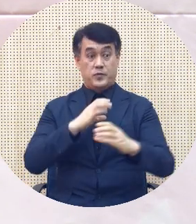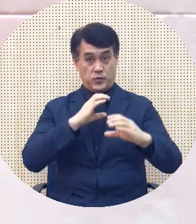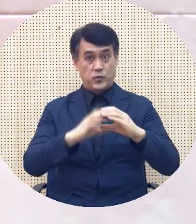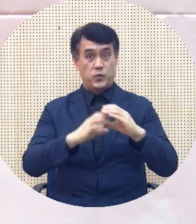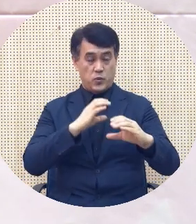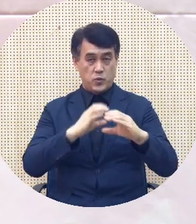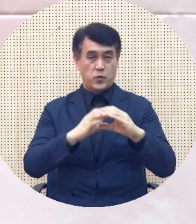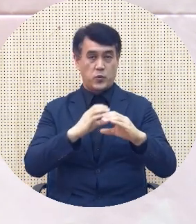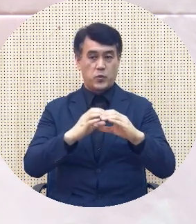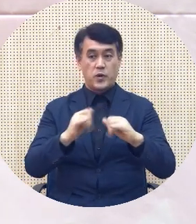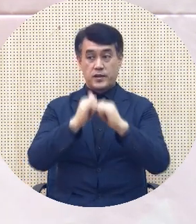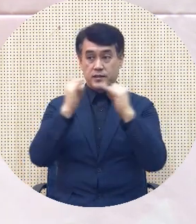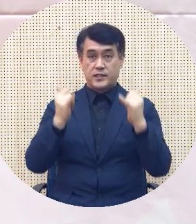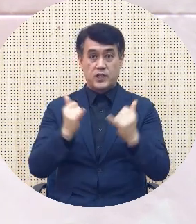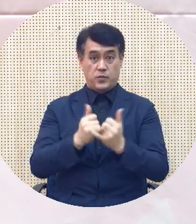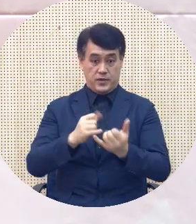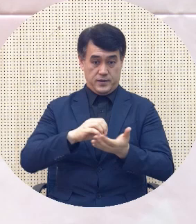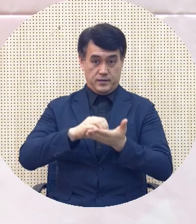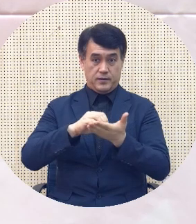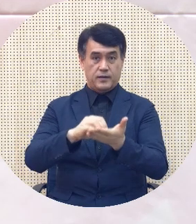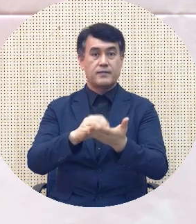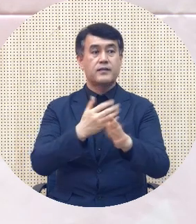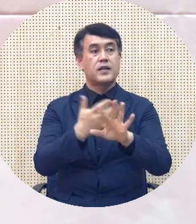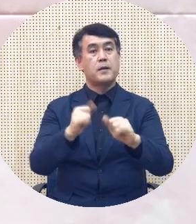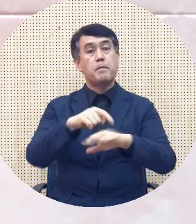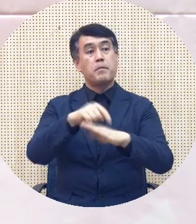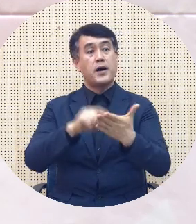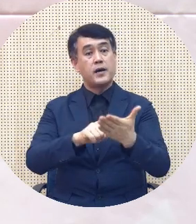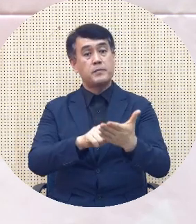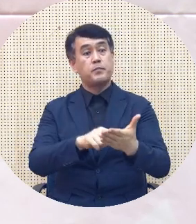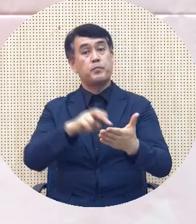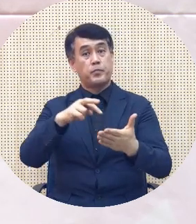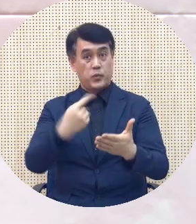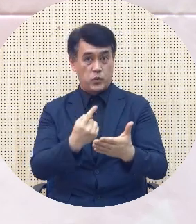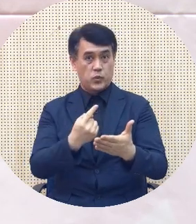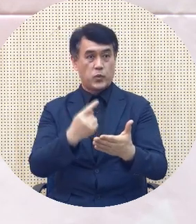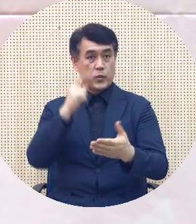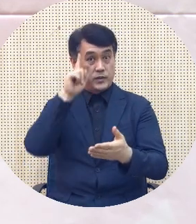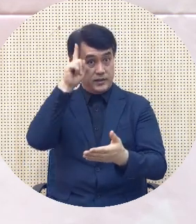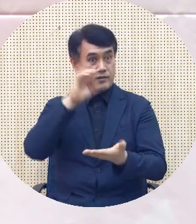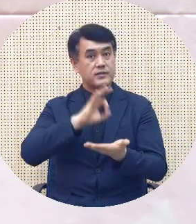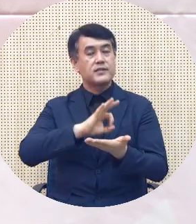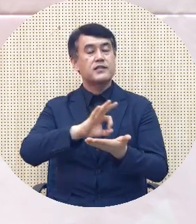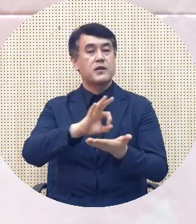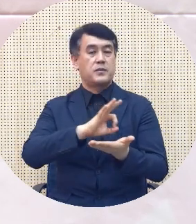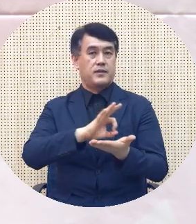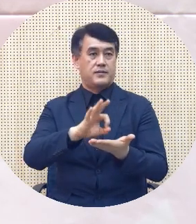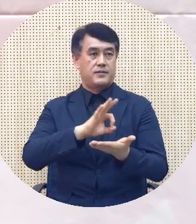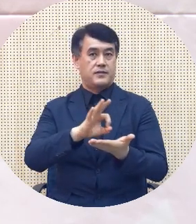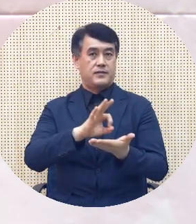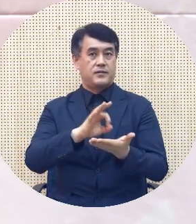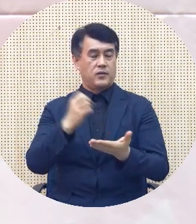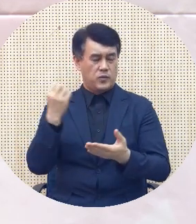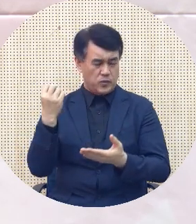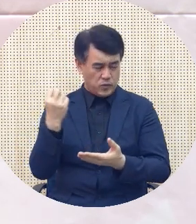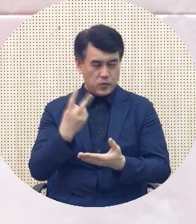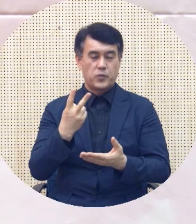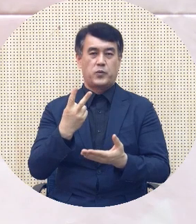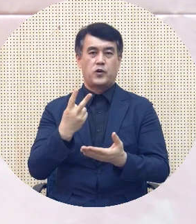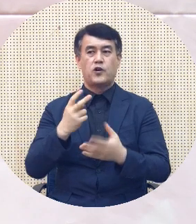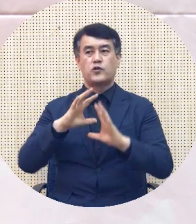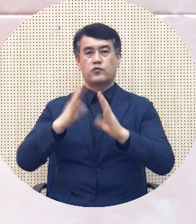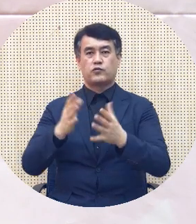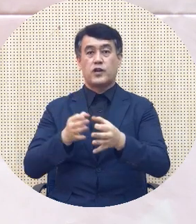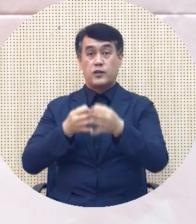소통하여 사회 구성원의 마음 건강까지 확대하여 신경 쓰자는 메시지와 아울러 국가적